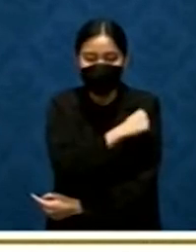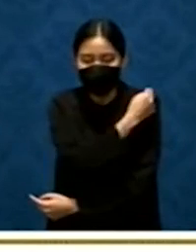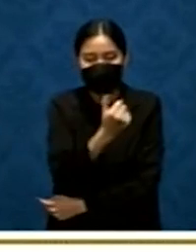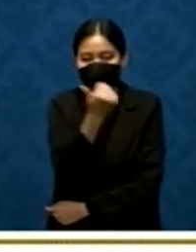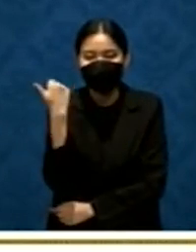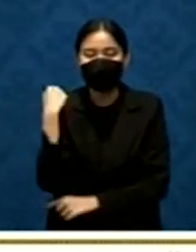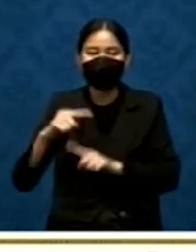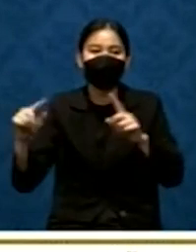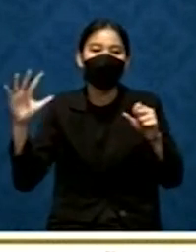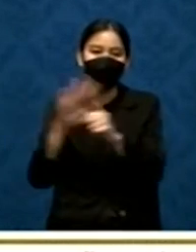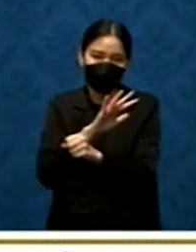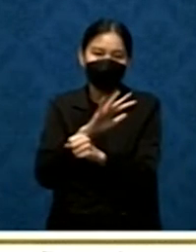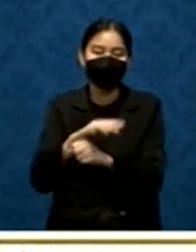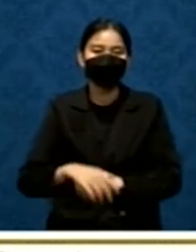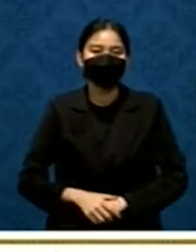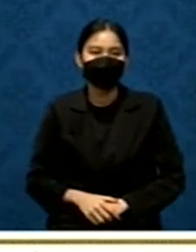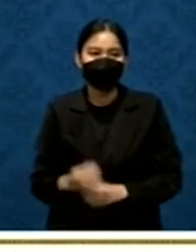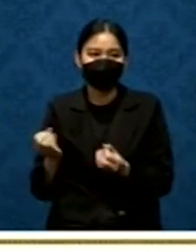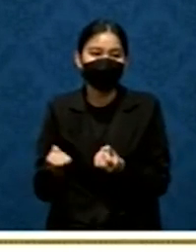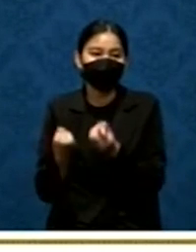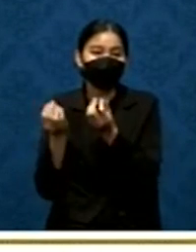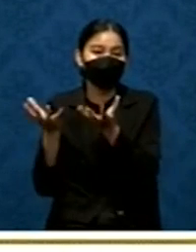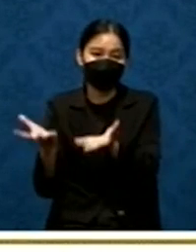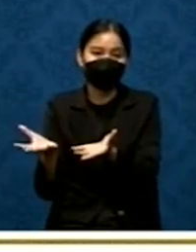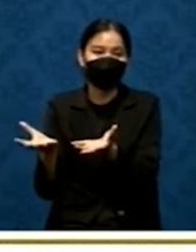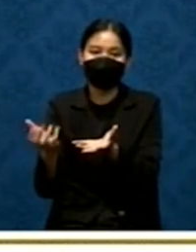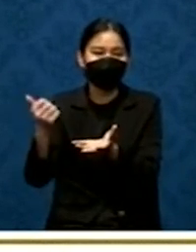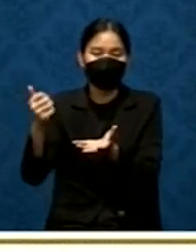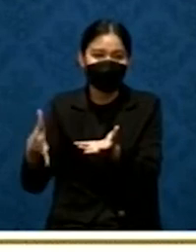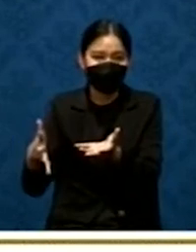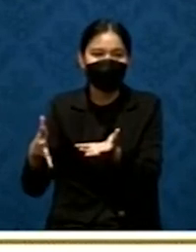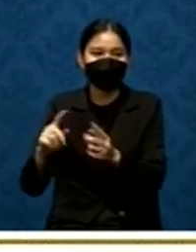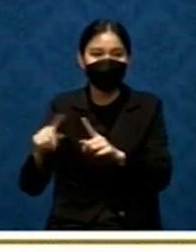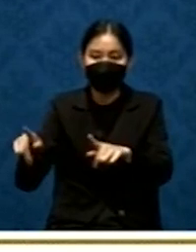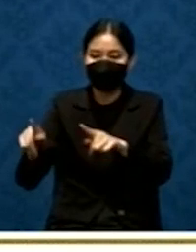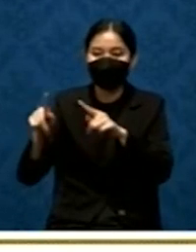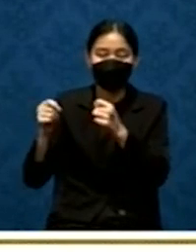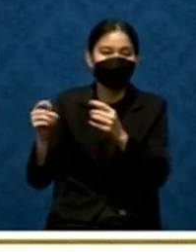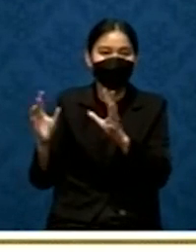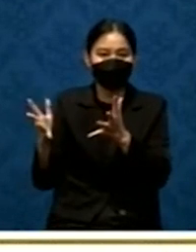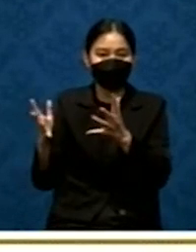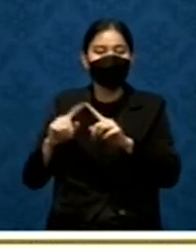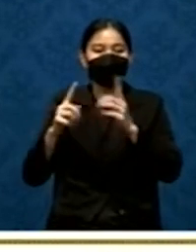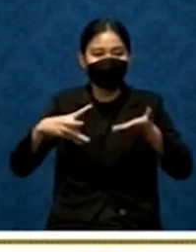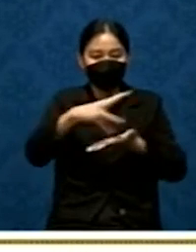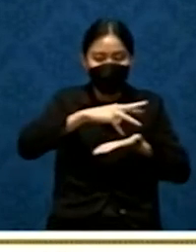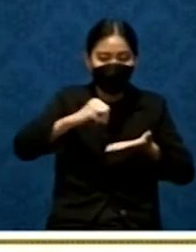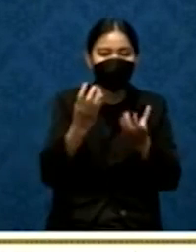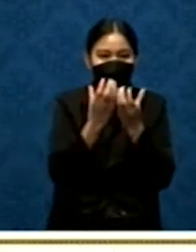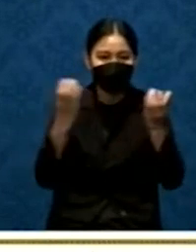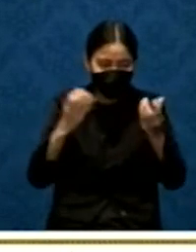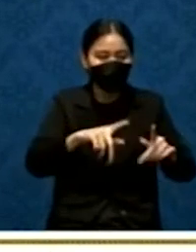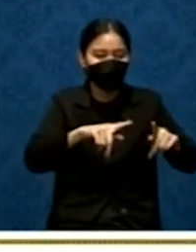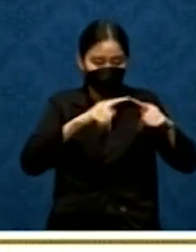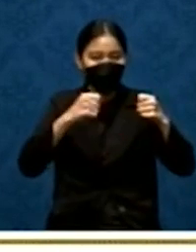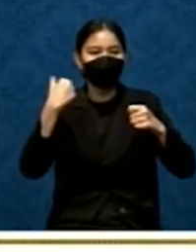ใหญ่เต็มนะครับเต็มไม่สามารถรับได้หรือไม่ได้ตอบคำถามกลับมาแต่มีธรรมศาสตร์ตอบรับ